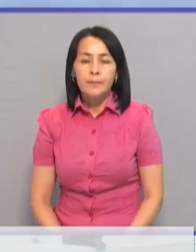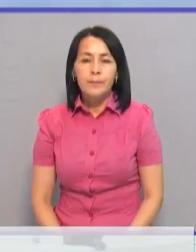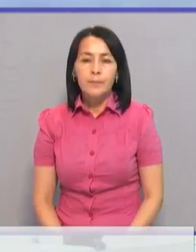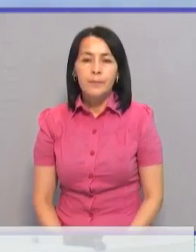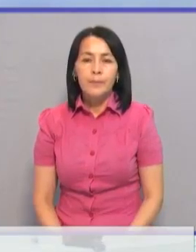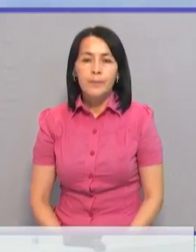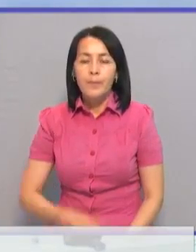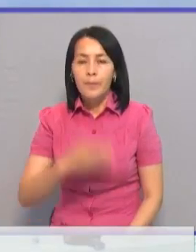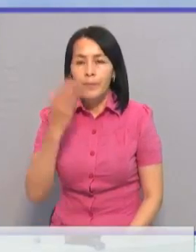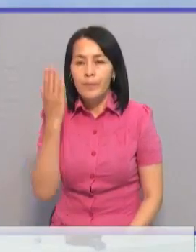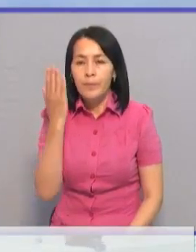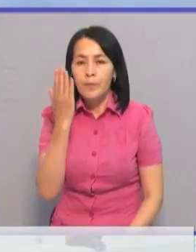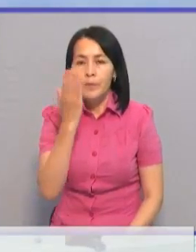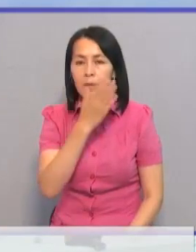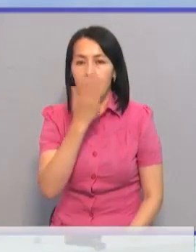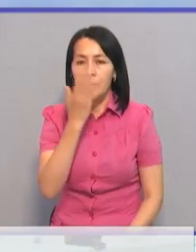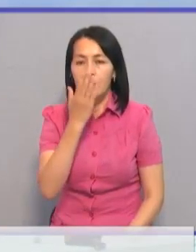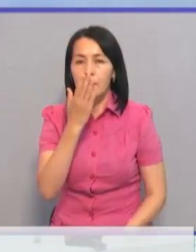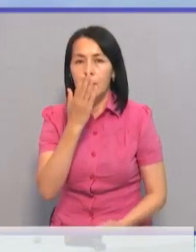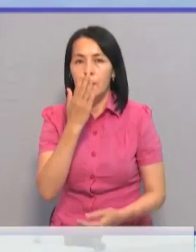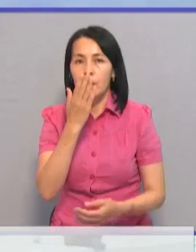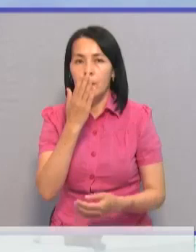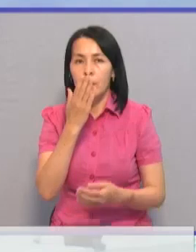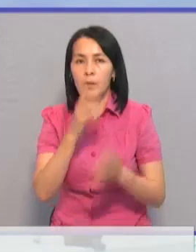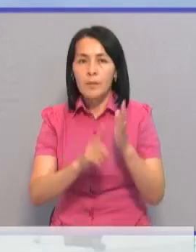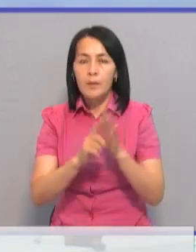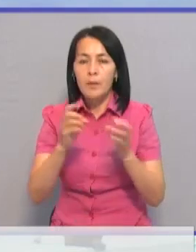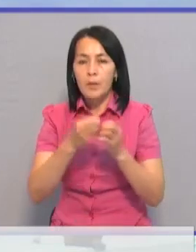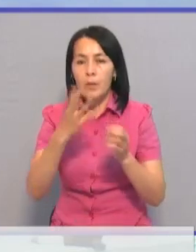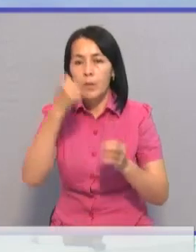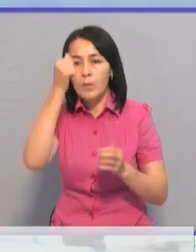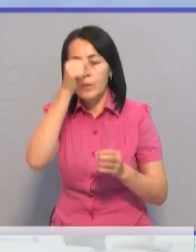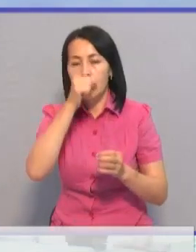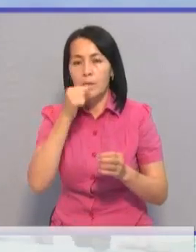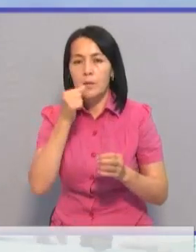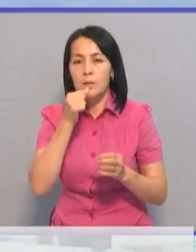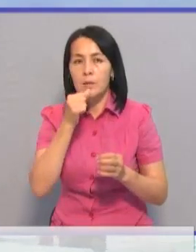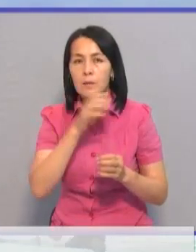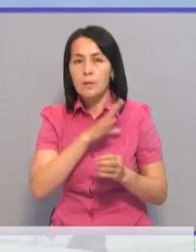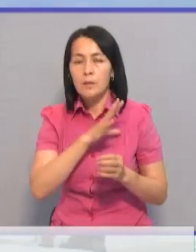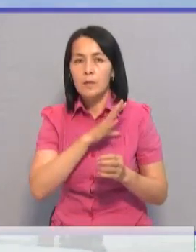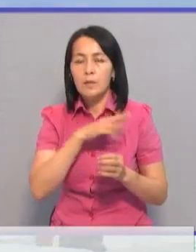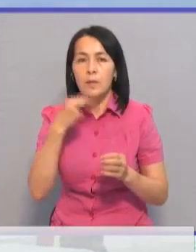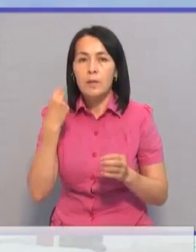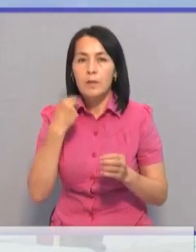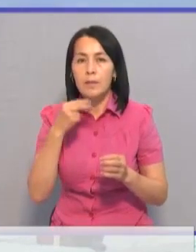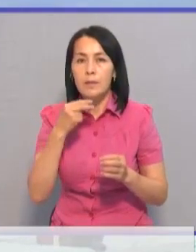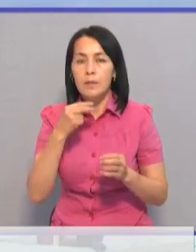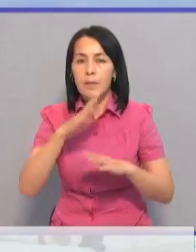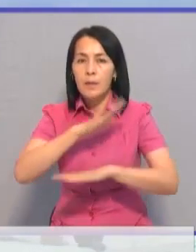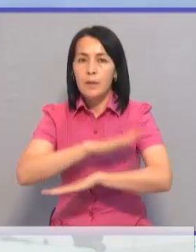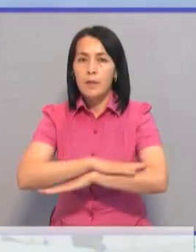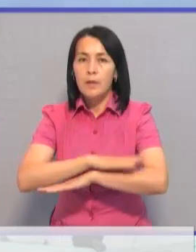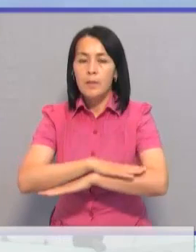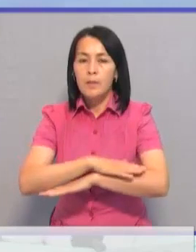фильмге шыққанына 15 жыл. 15 жылдың ішінде ол өзінің сапасы мен тәрбиелік